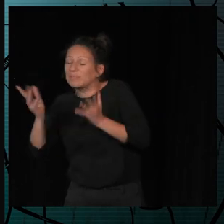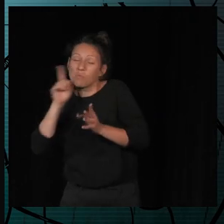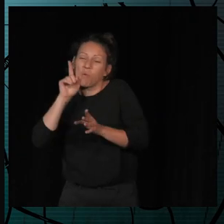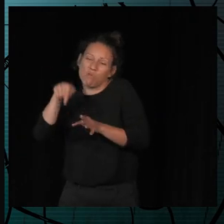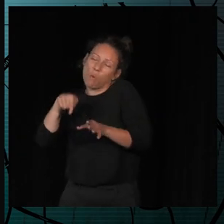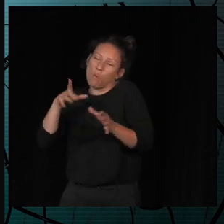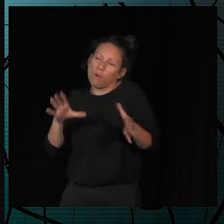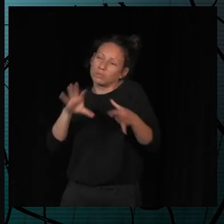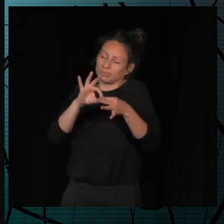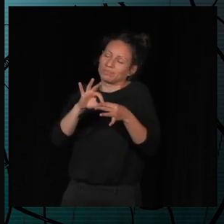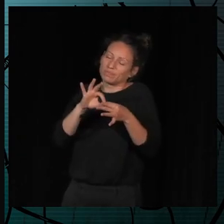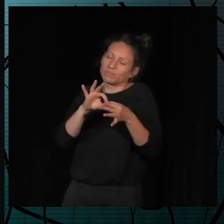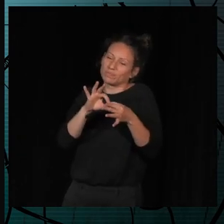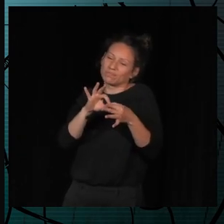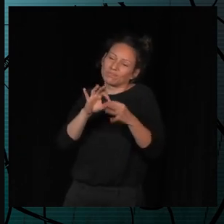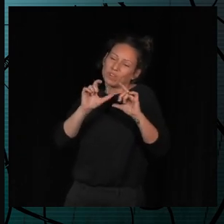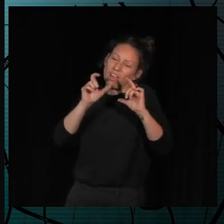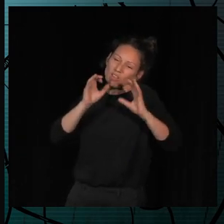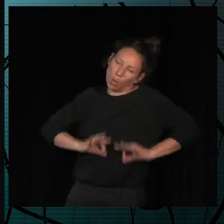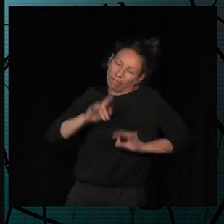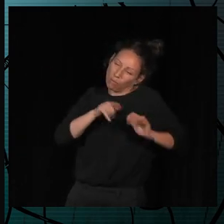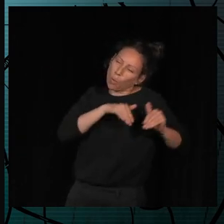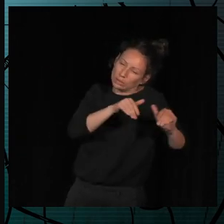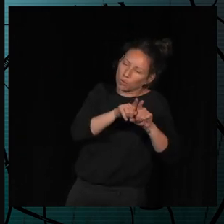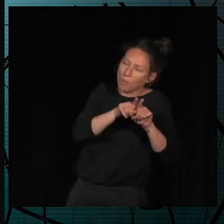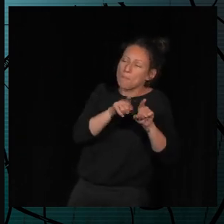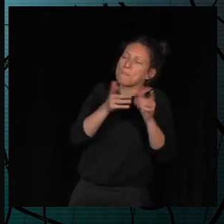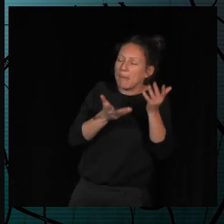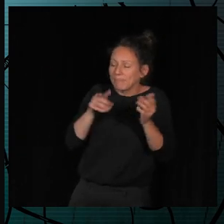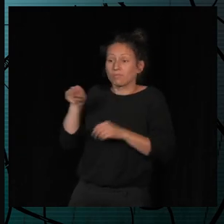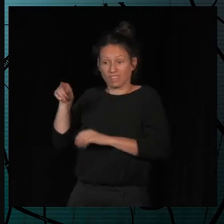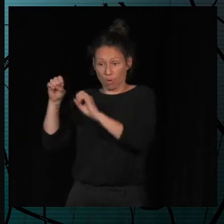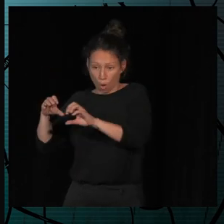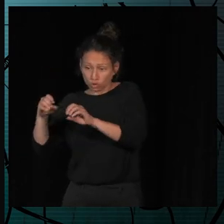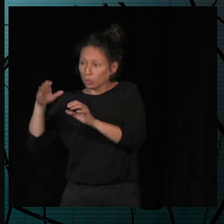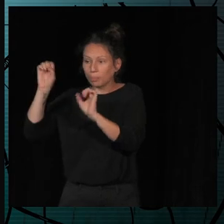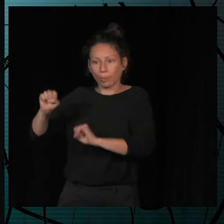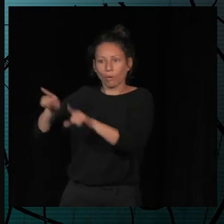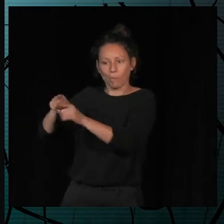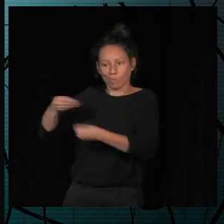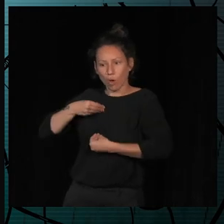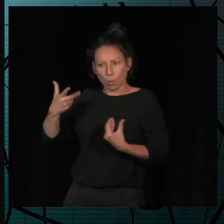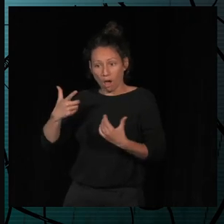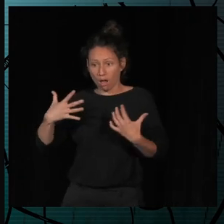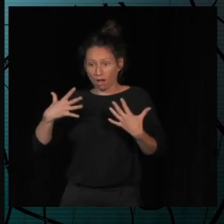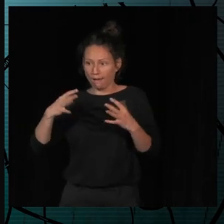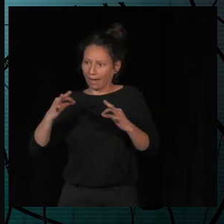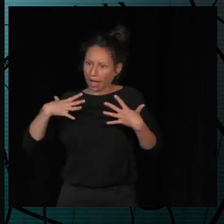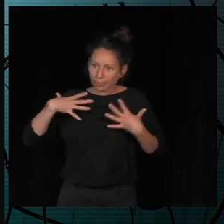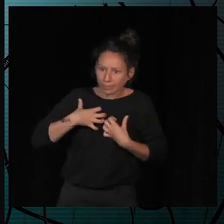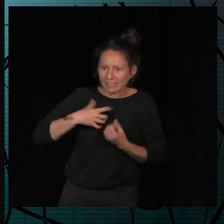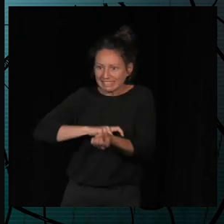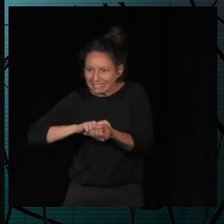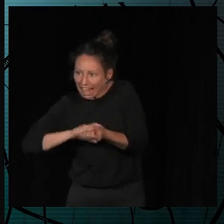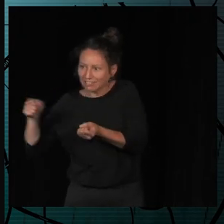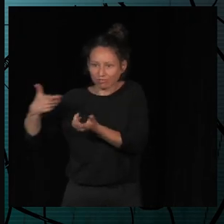simplement aider à gérer surtout son stress gérer ses émotions parce que c'est facile d'être bon quand on est tout seul dans son dans sa chambre c'est